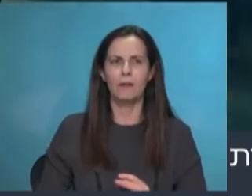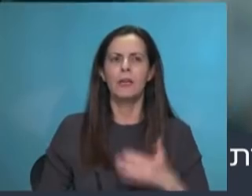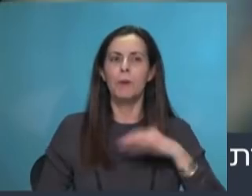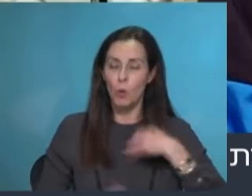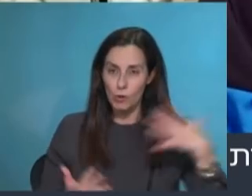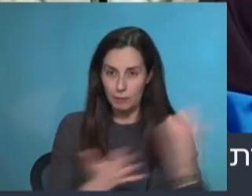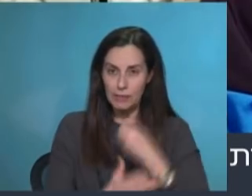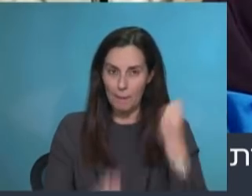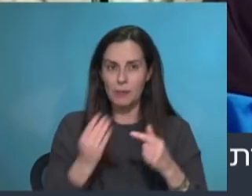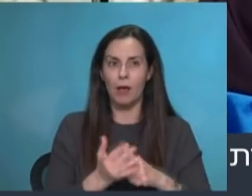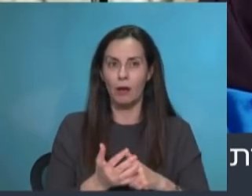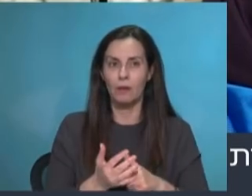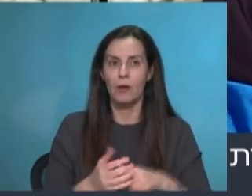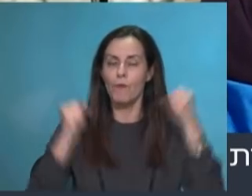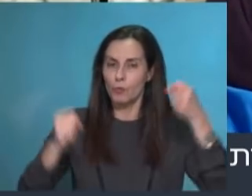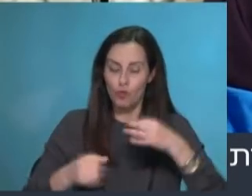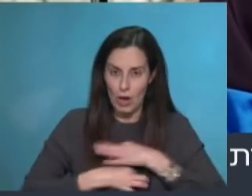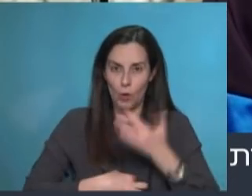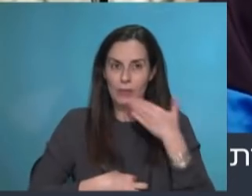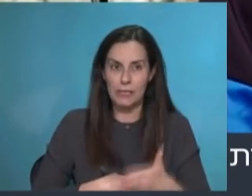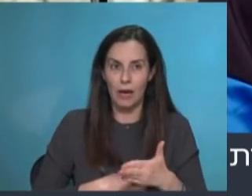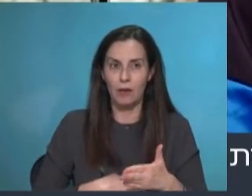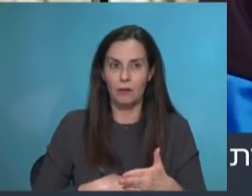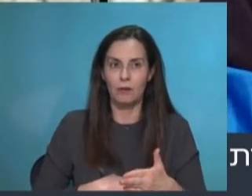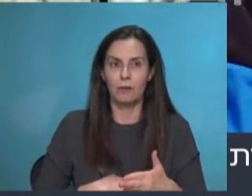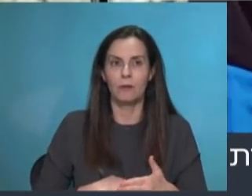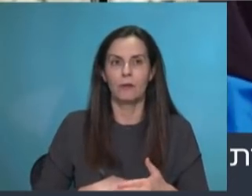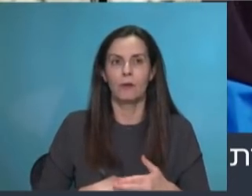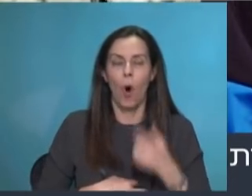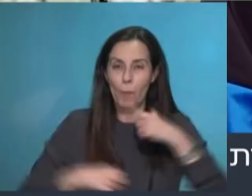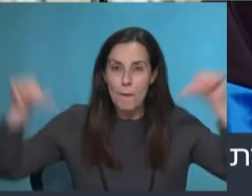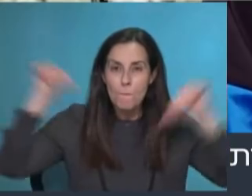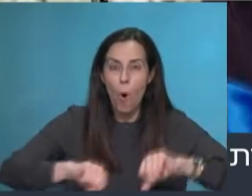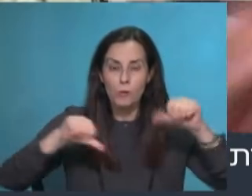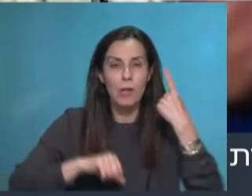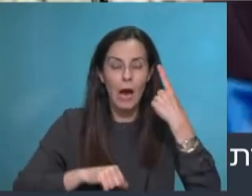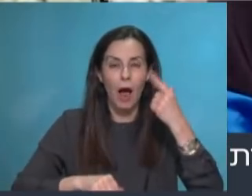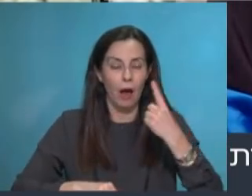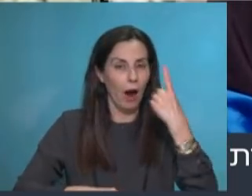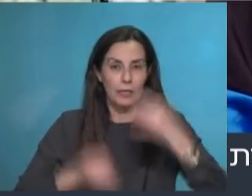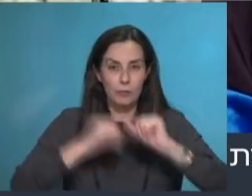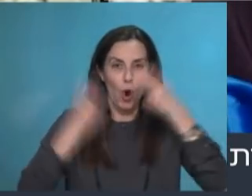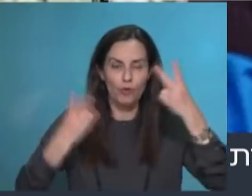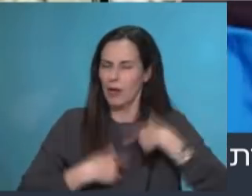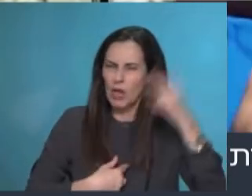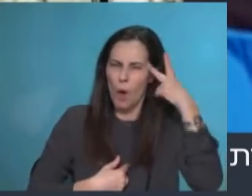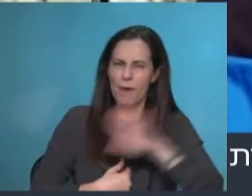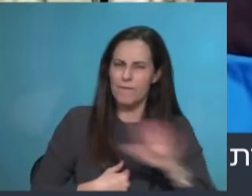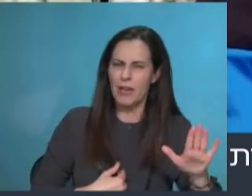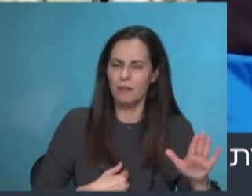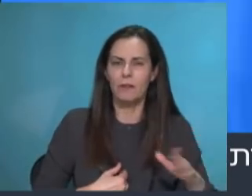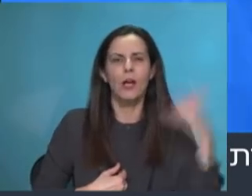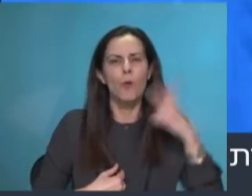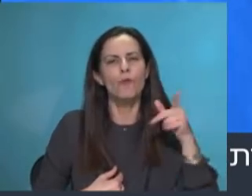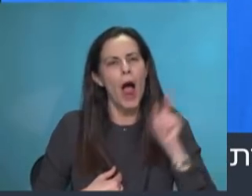win games, and our supporters from Israel are booing one of our best and most important players, that's what I don't understand. So, of course,